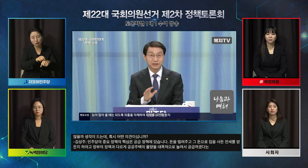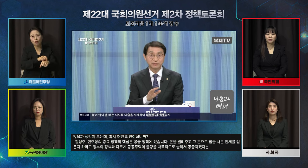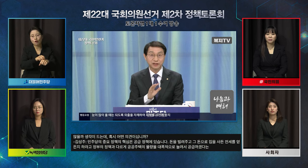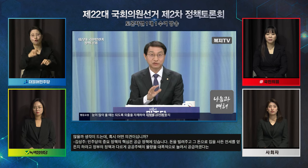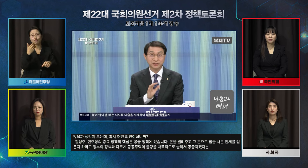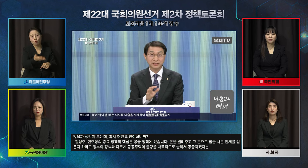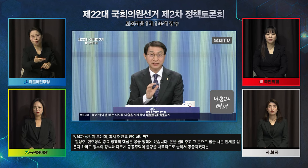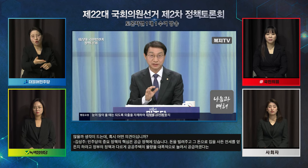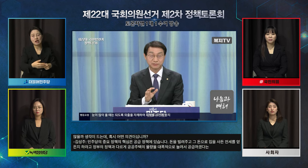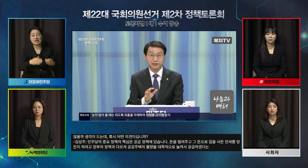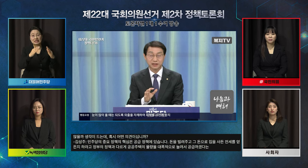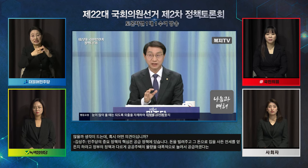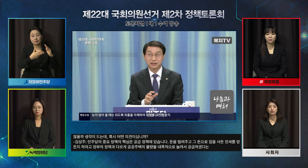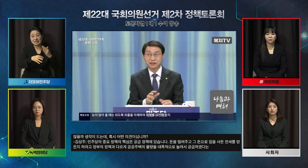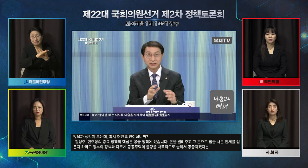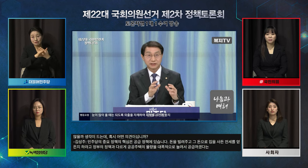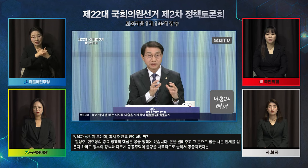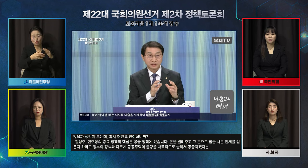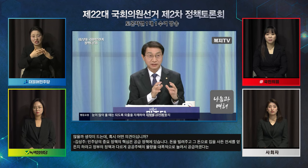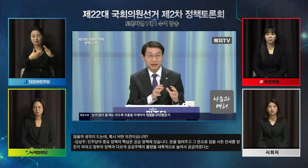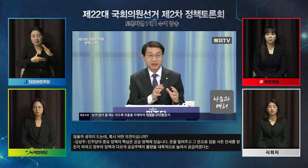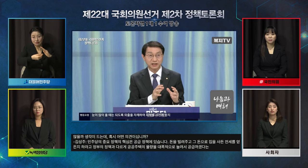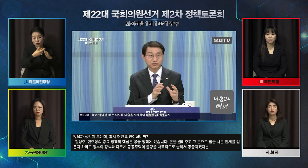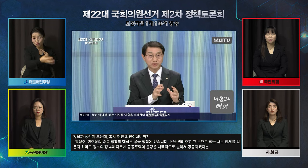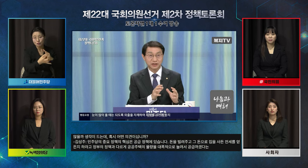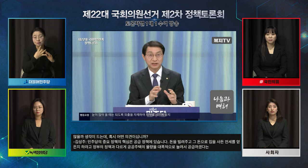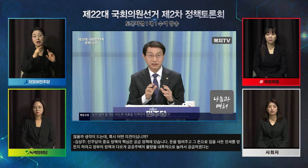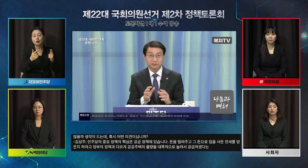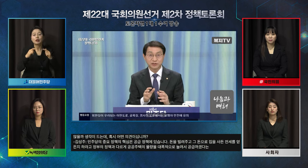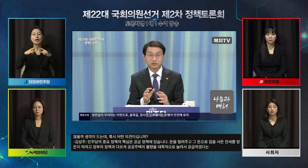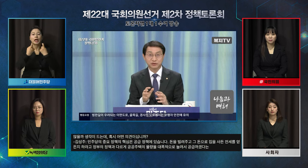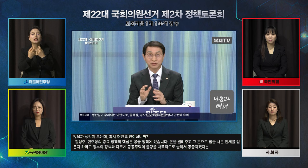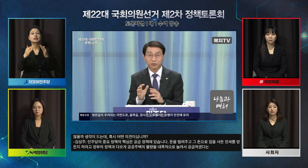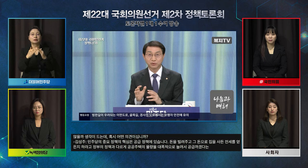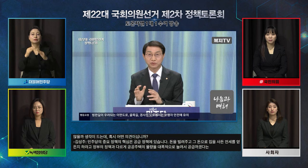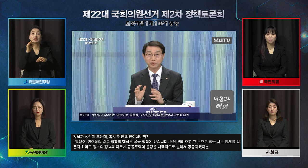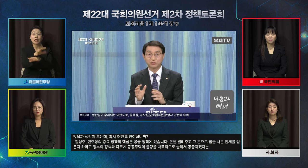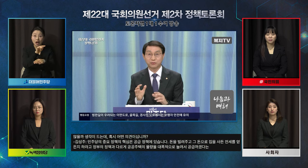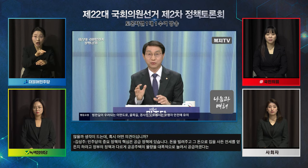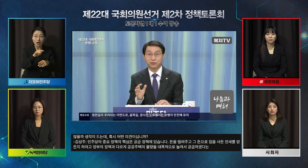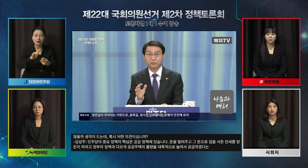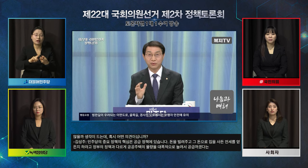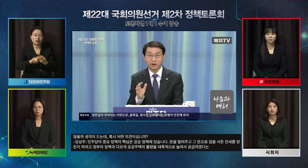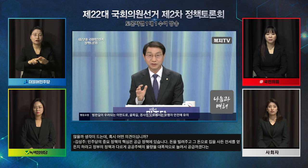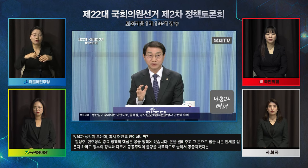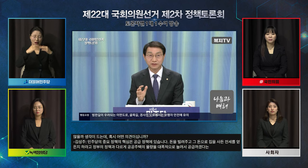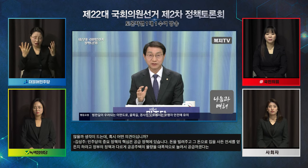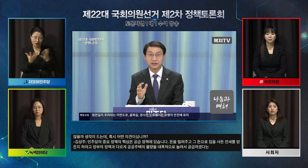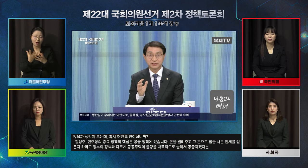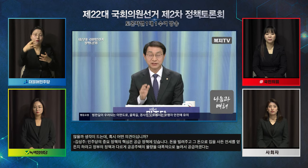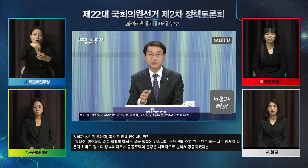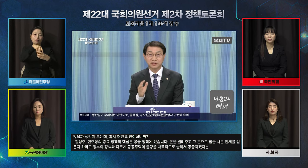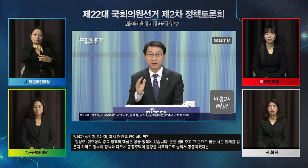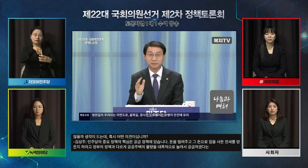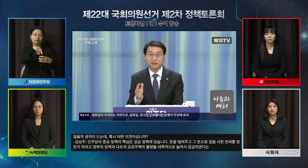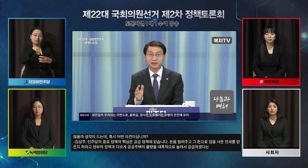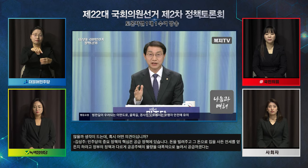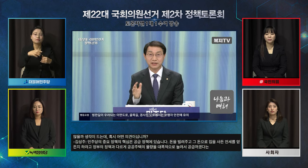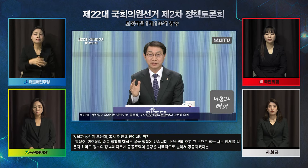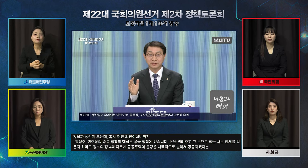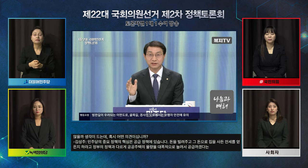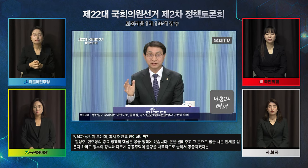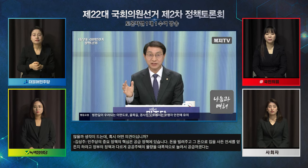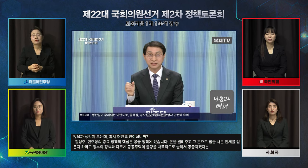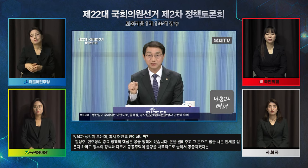임대에 국한하지 않습니다. 자가주택, 임대주택 모든 주택을 포함해서 시장과